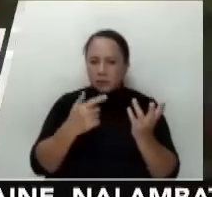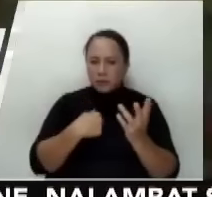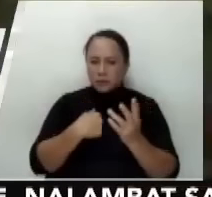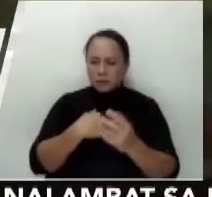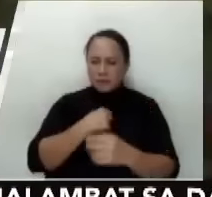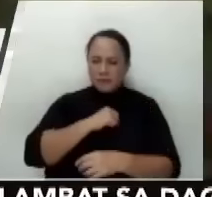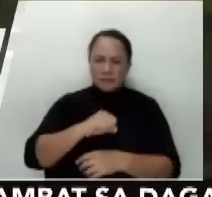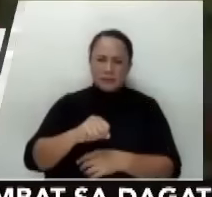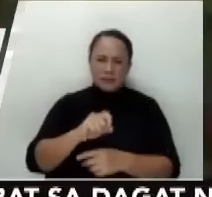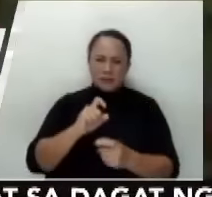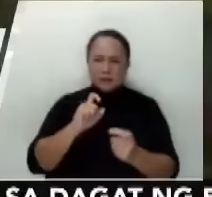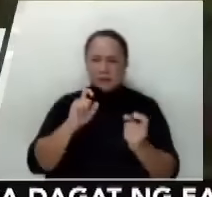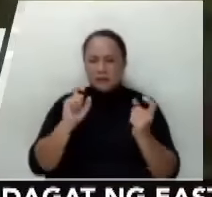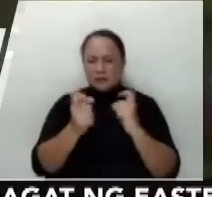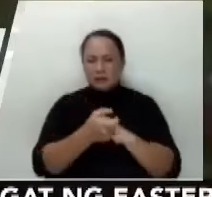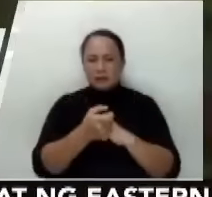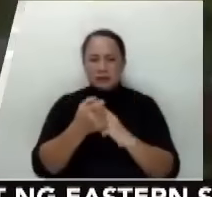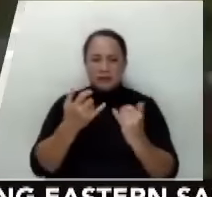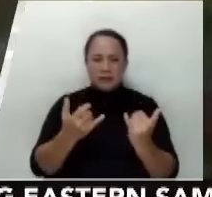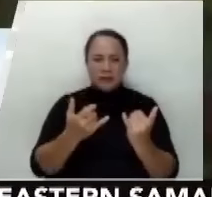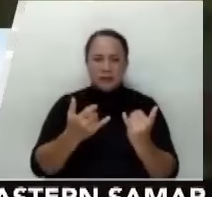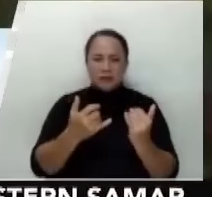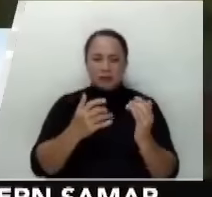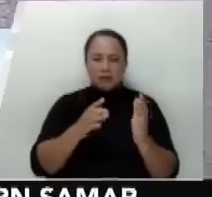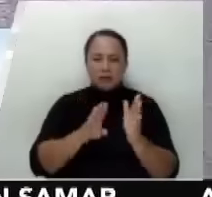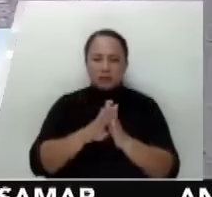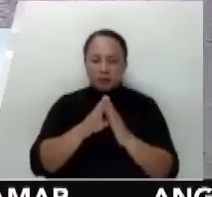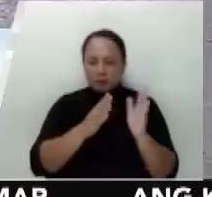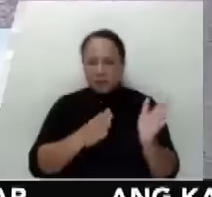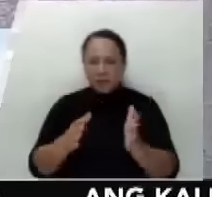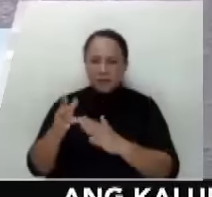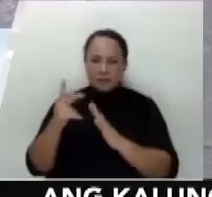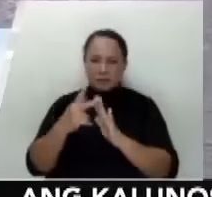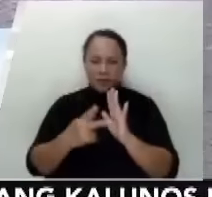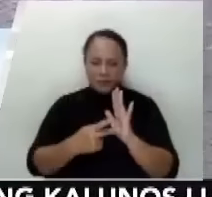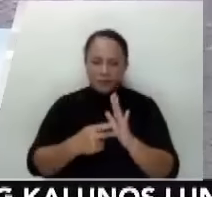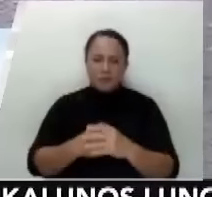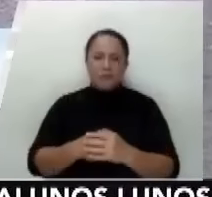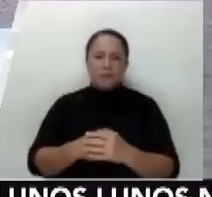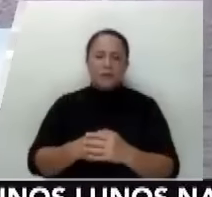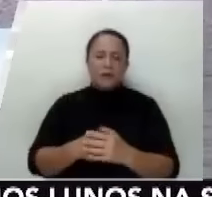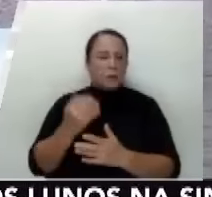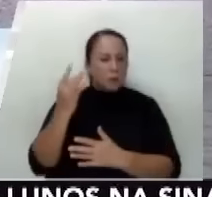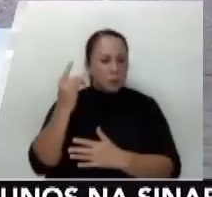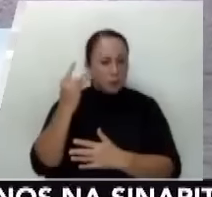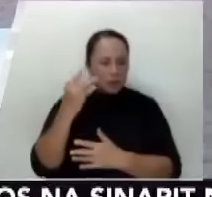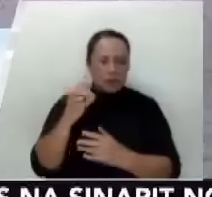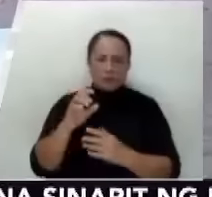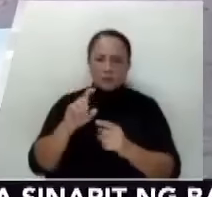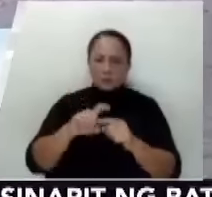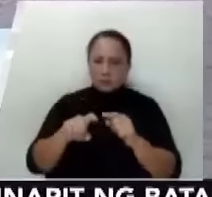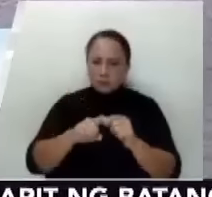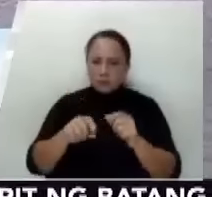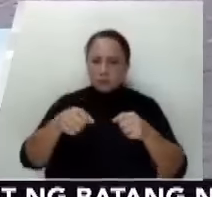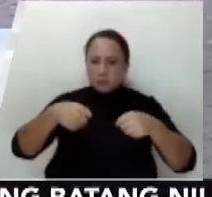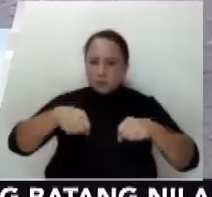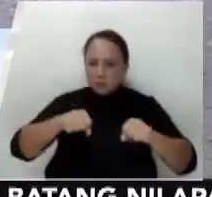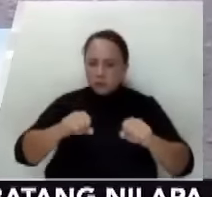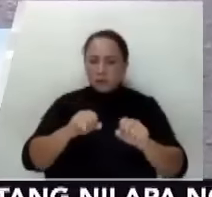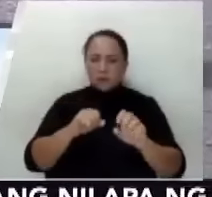that our current development plans and policies are aiming to see. Eh bakit daw ang mga e-bikes at e-trikes ang pinagdidiskatahan